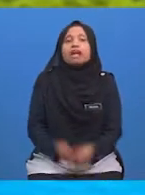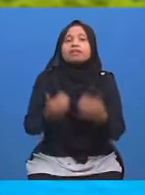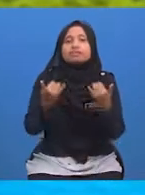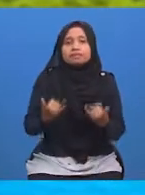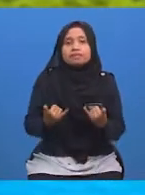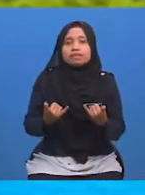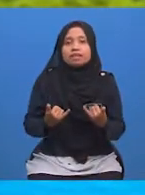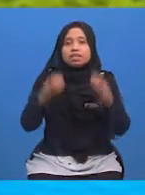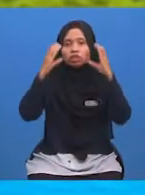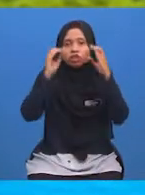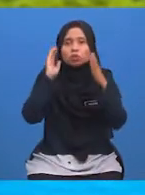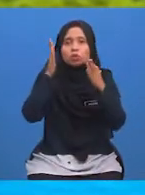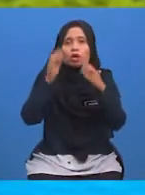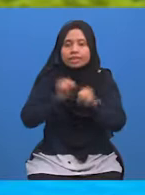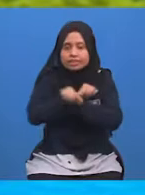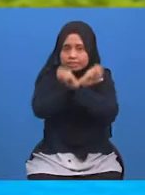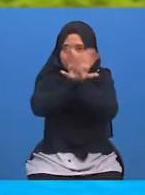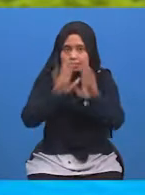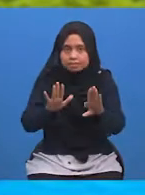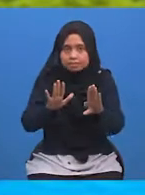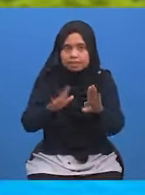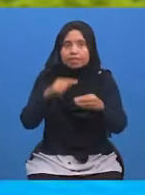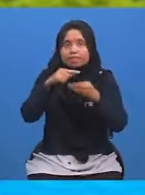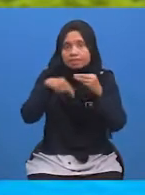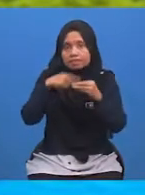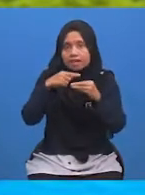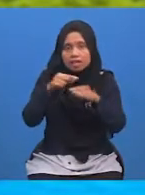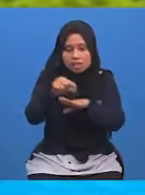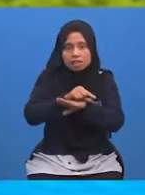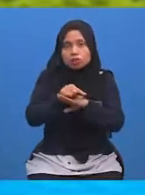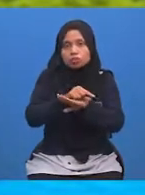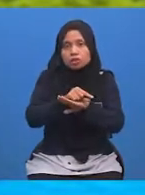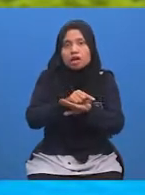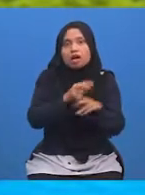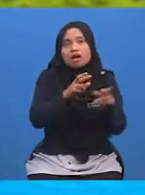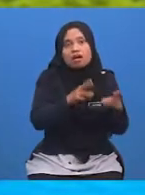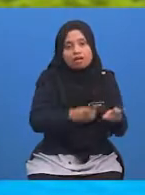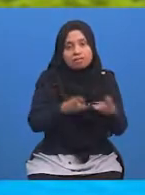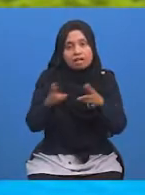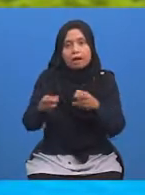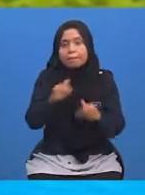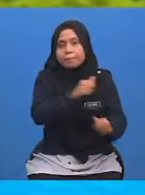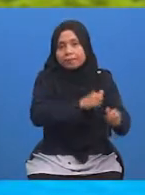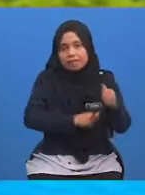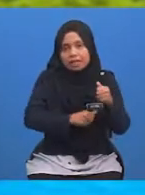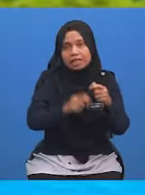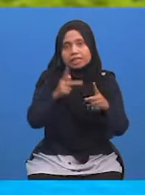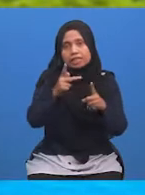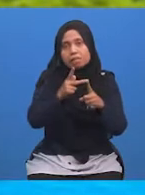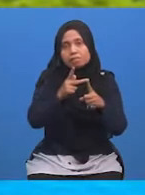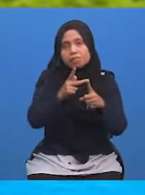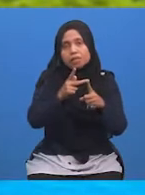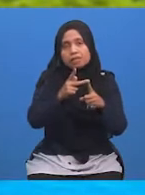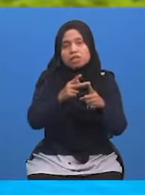Sekarang, cikgu akan menjelaskan tentang kegunaan rancangan perniagaan kepada